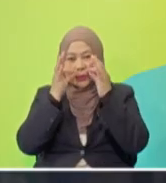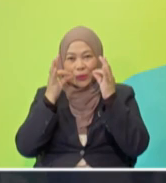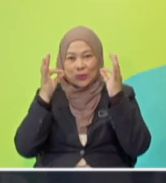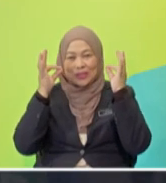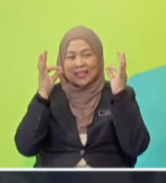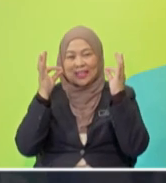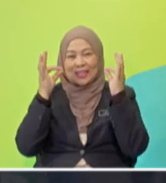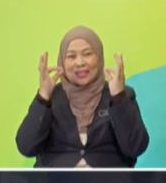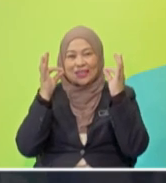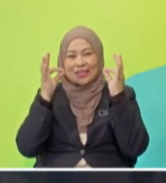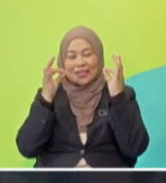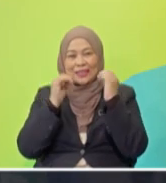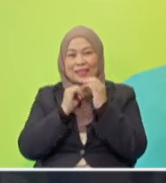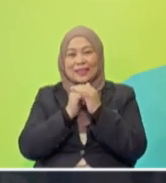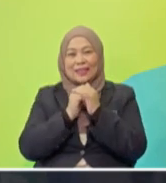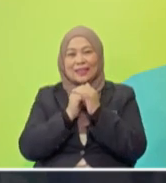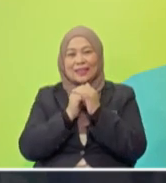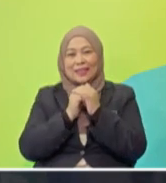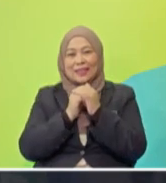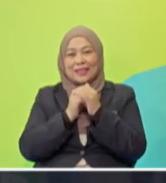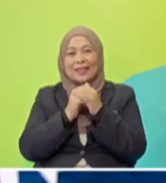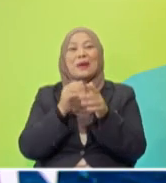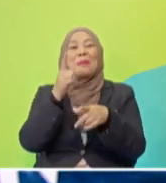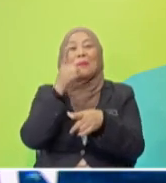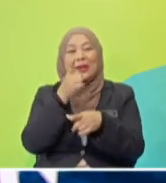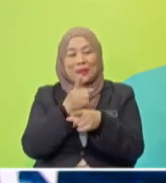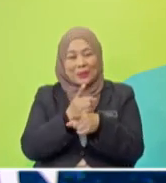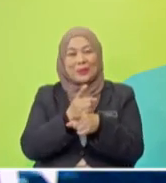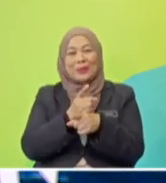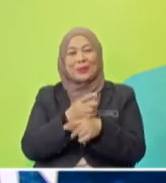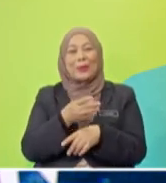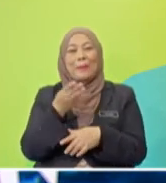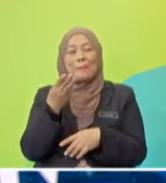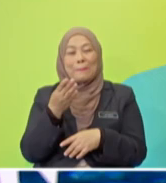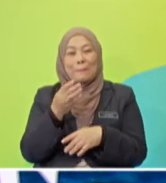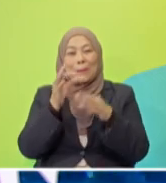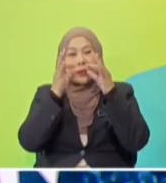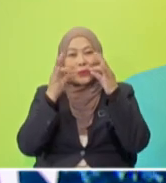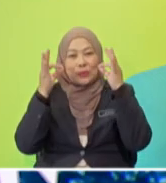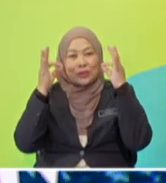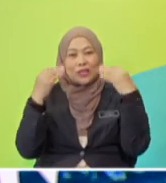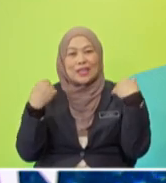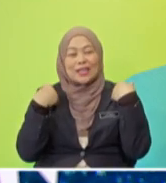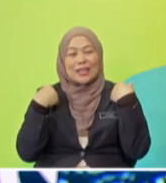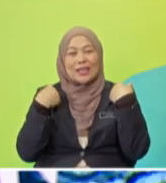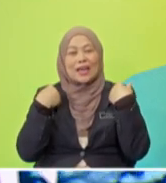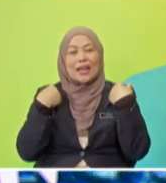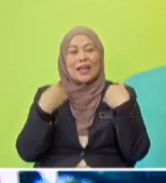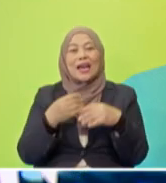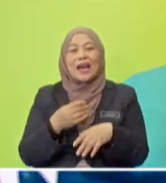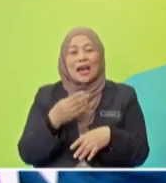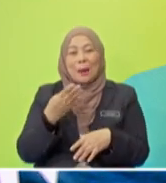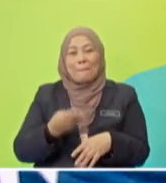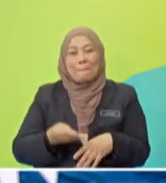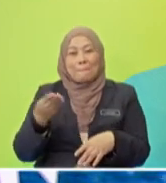terus meletakkan ke tempat yang besar sekarang kita sudah nampak Taiwan seperti kucing benda hidup